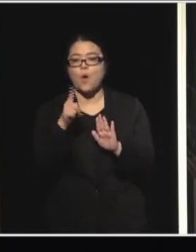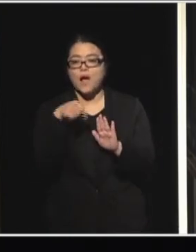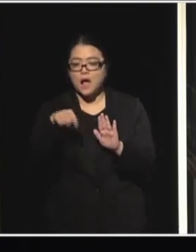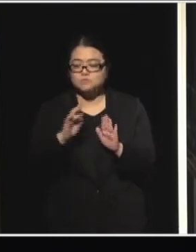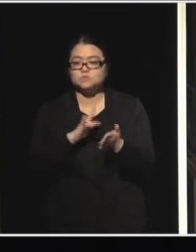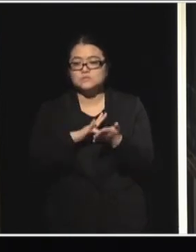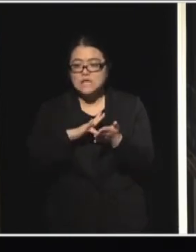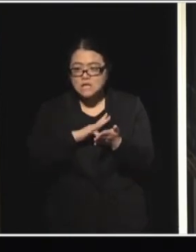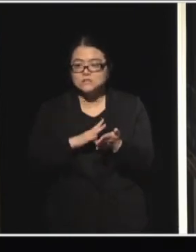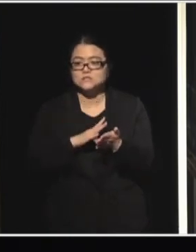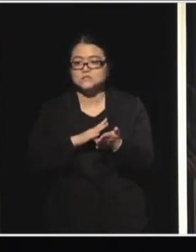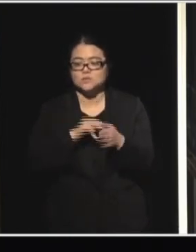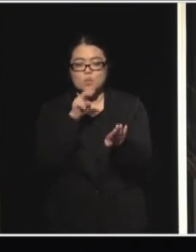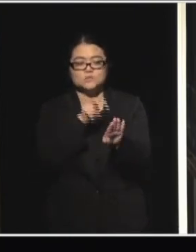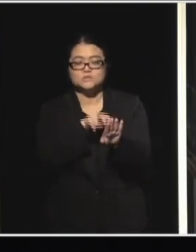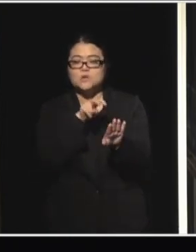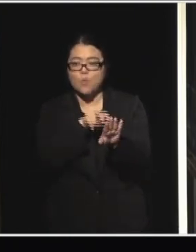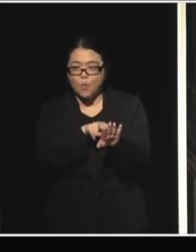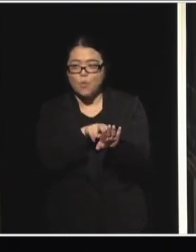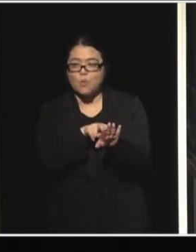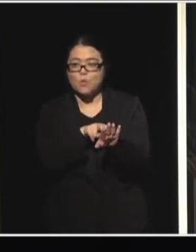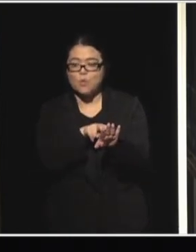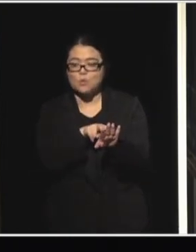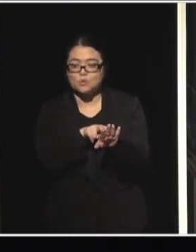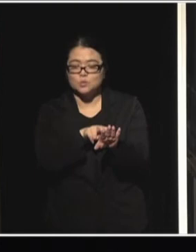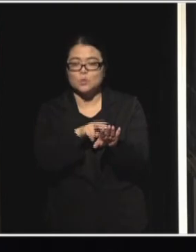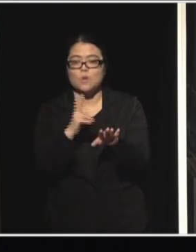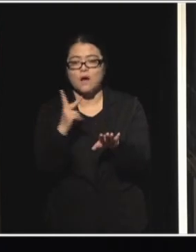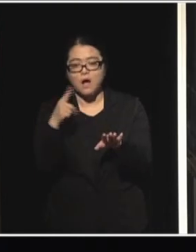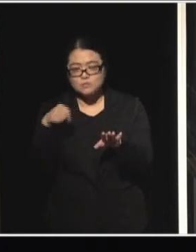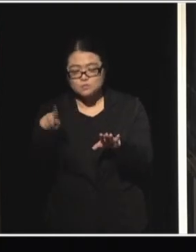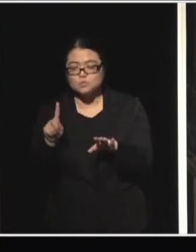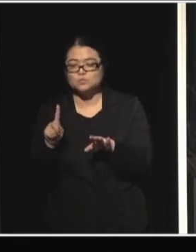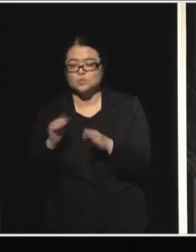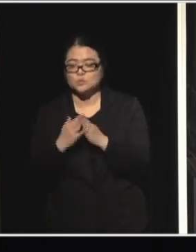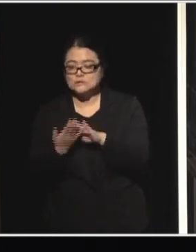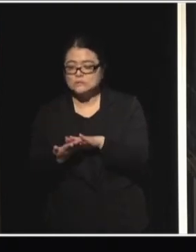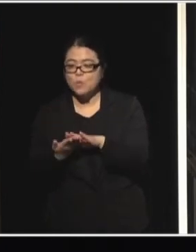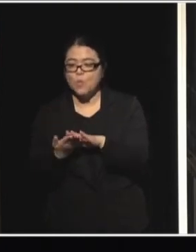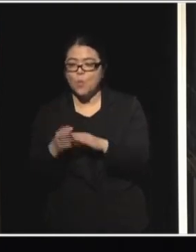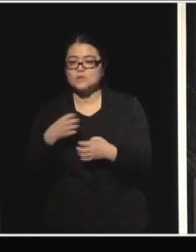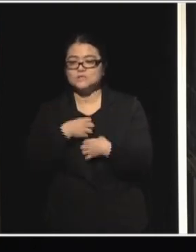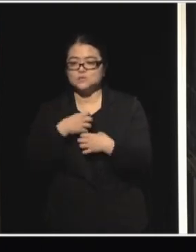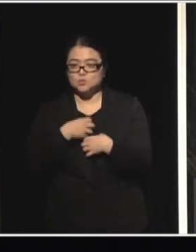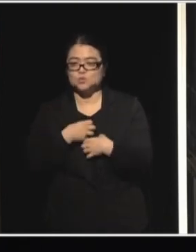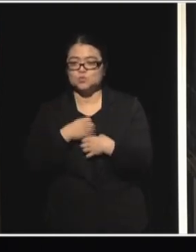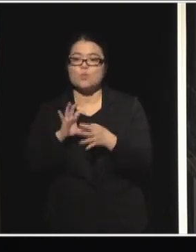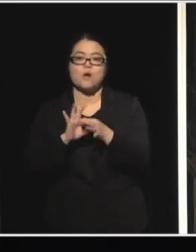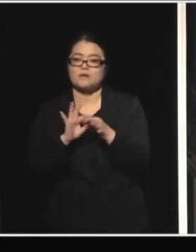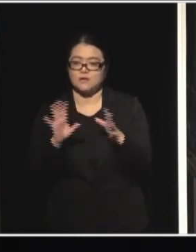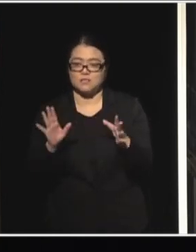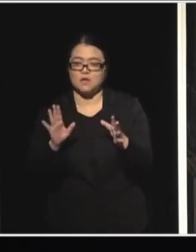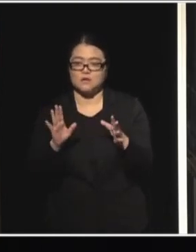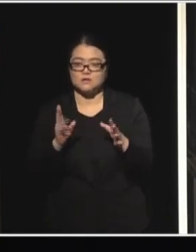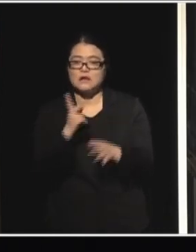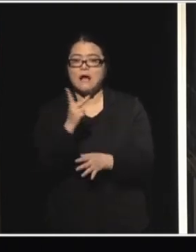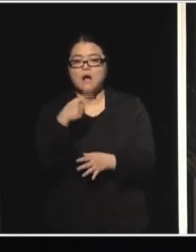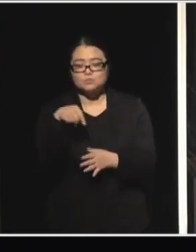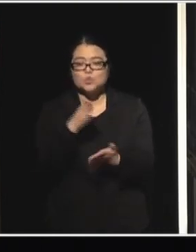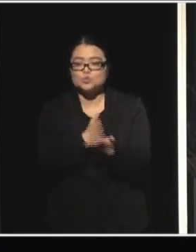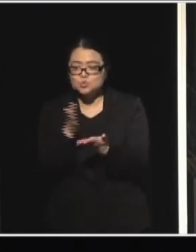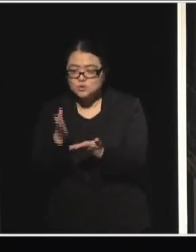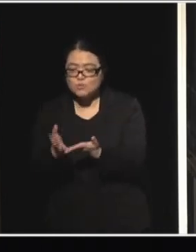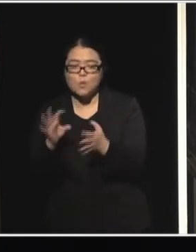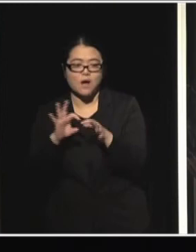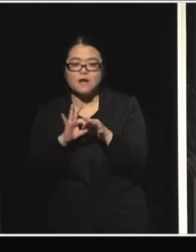確保あるもんではないということがわかるあとはがんの種類もそれほど関係ないのかも知れませんという